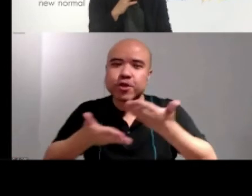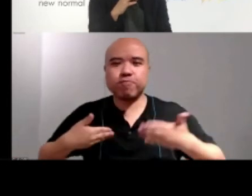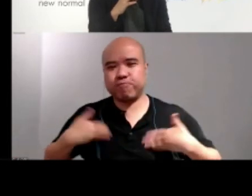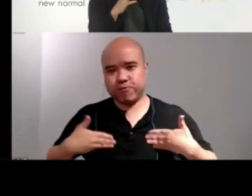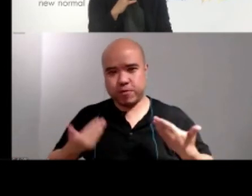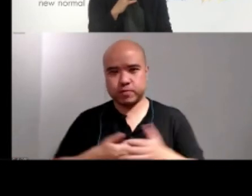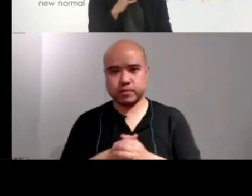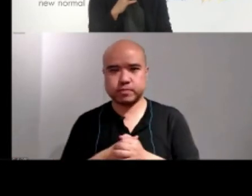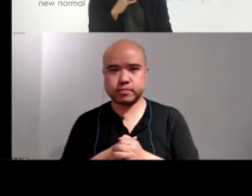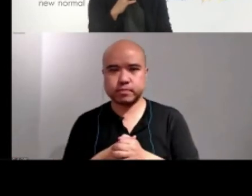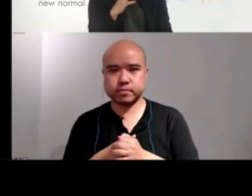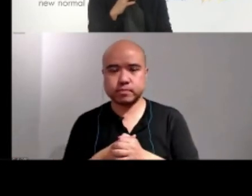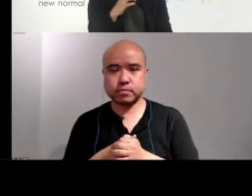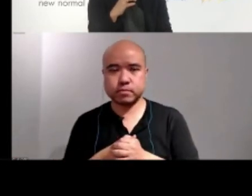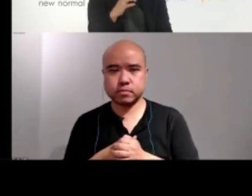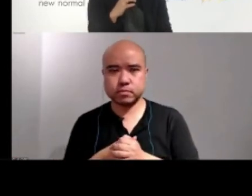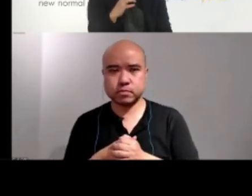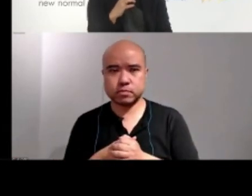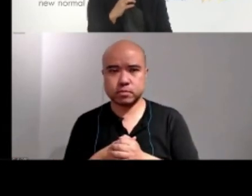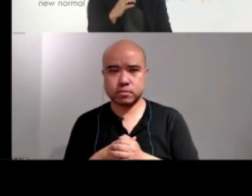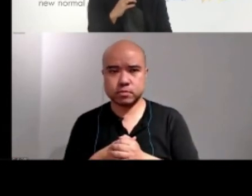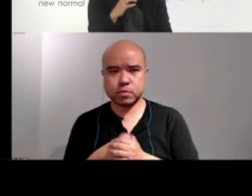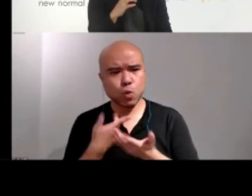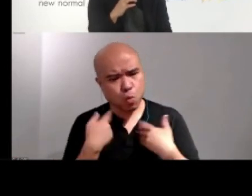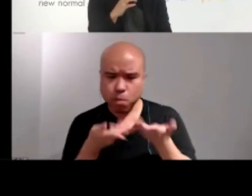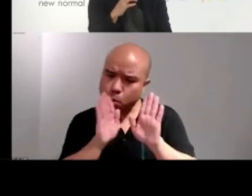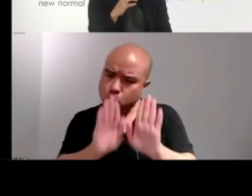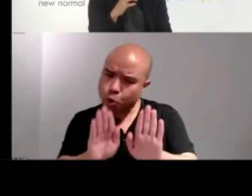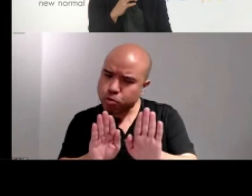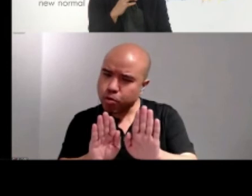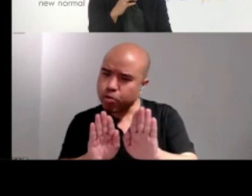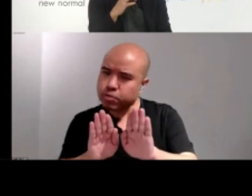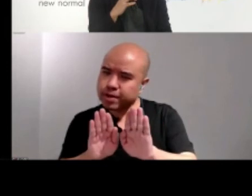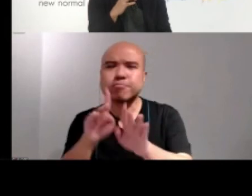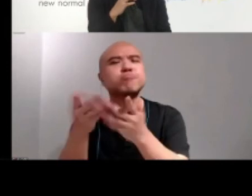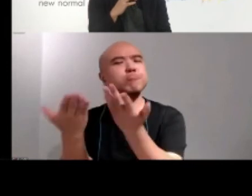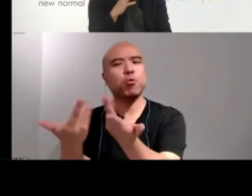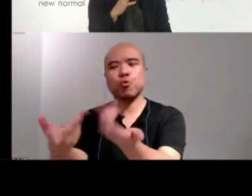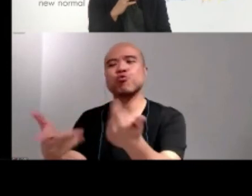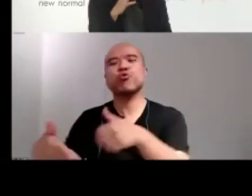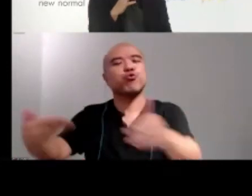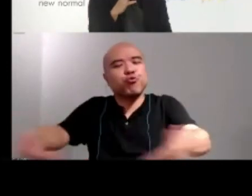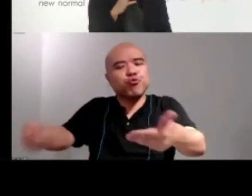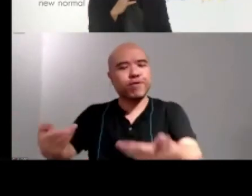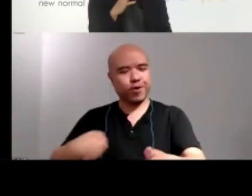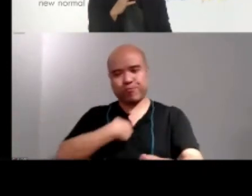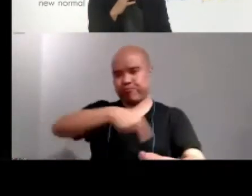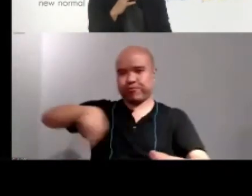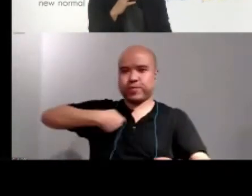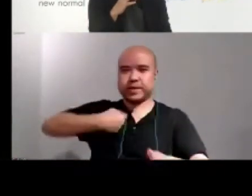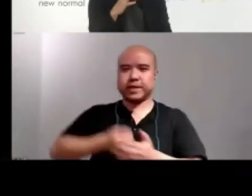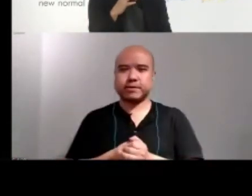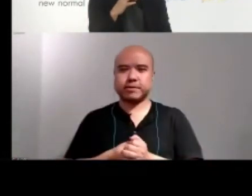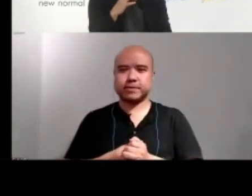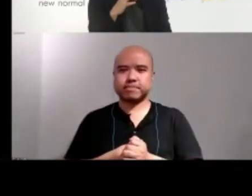哋。其实我们觉得自己是不是帮了他呢？我们更加觉得是他们鼓励了我们。所以今天我觉得一个